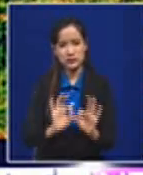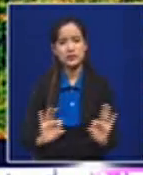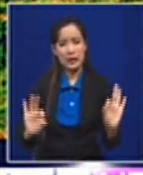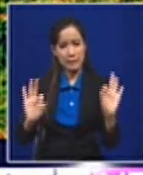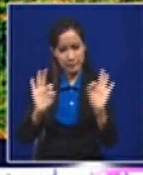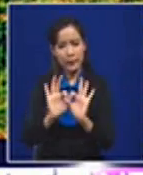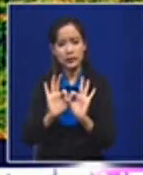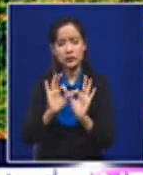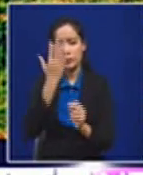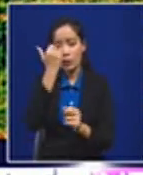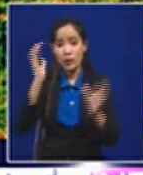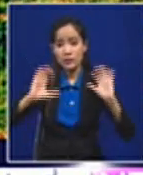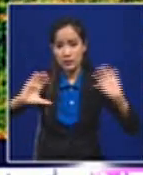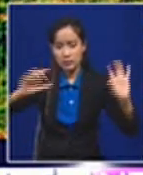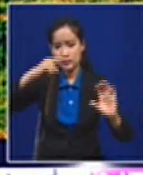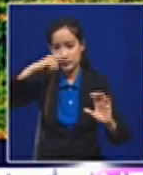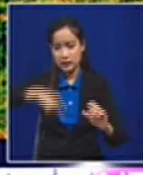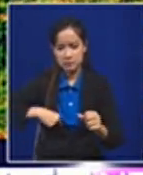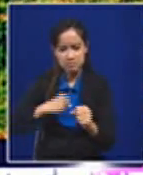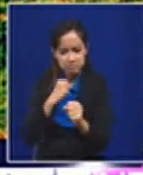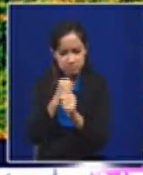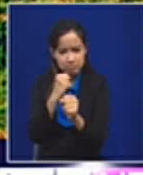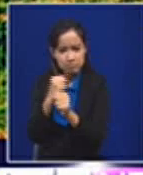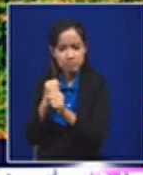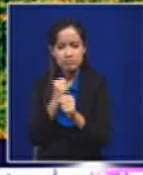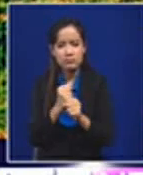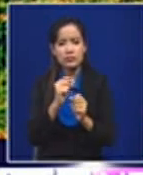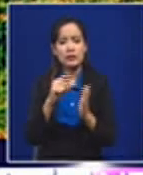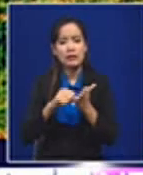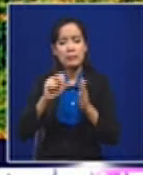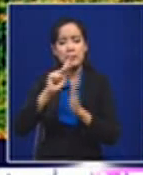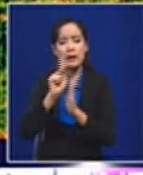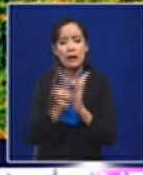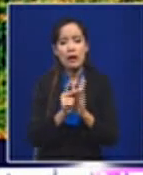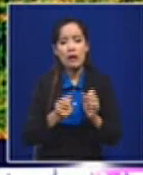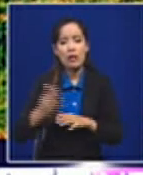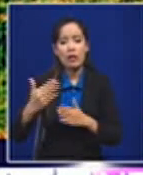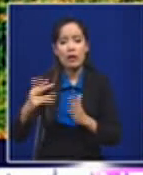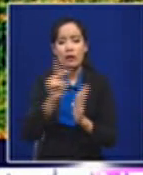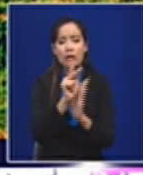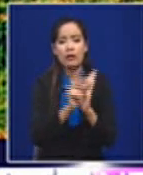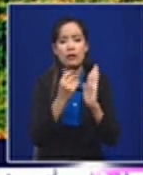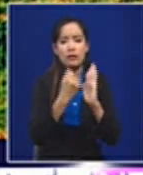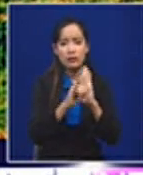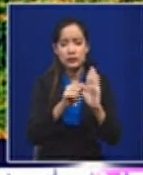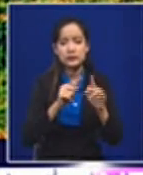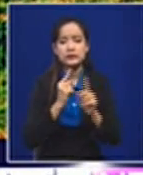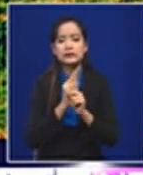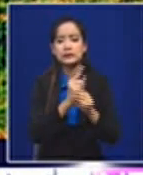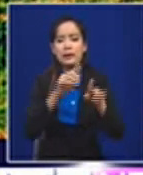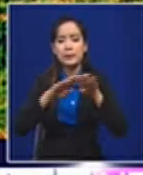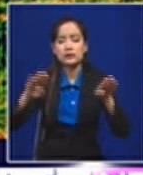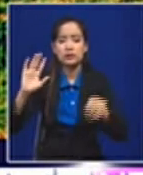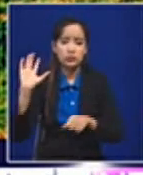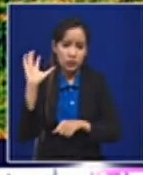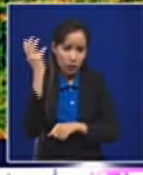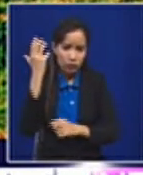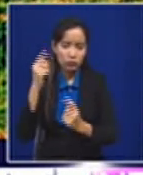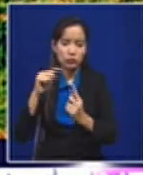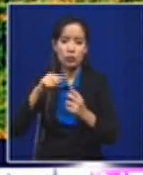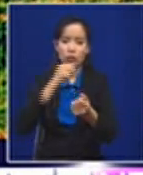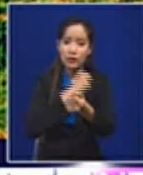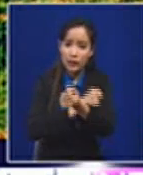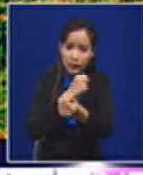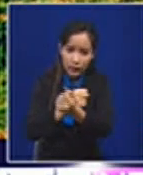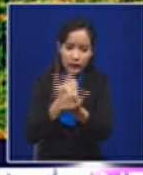ยรัฐบาลไทยยังคงเดินหน้าแก้ปัญหาการทำประมงผิดกฎหมายอย่างต่อเนื่องนะคะเพื่อให้เป็นไปตามมาตรฐานสากลโดยเฉพาะด้านแรงงานและ